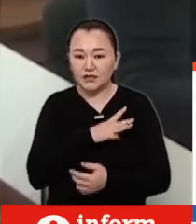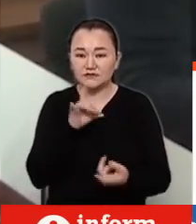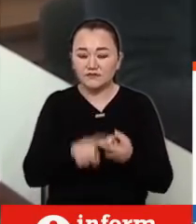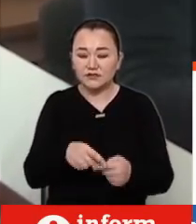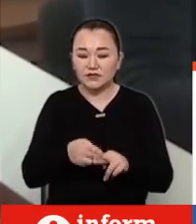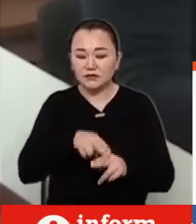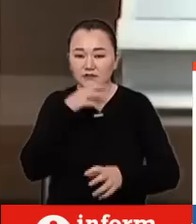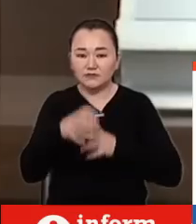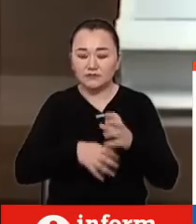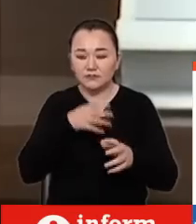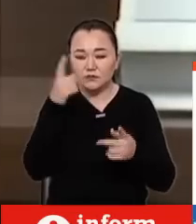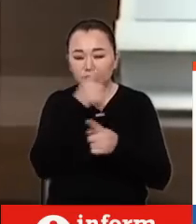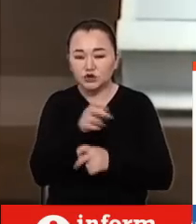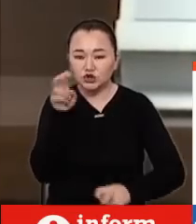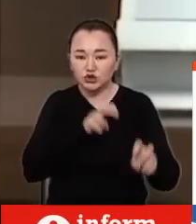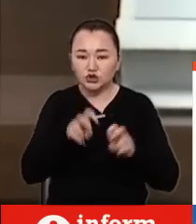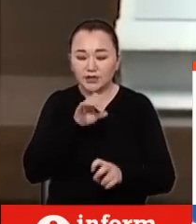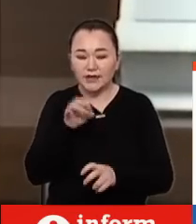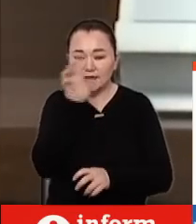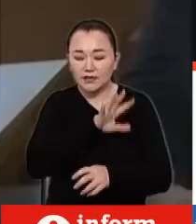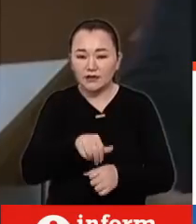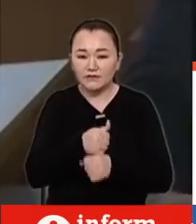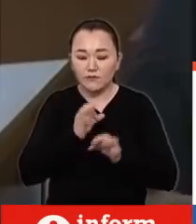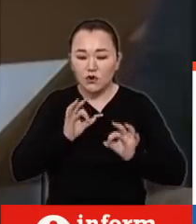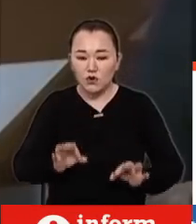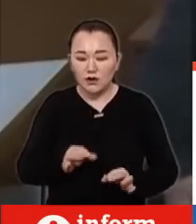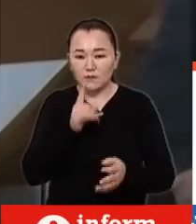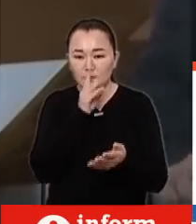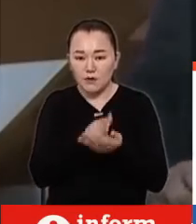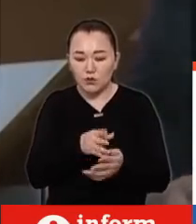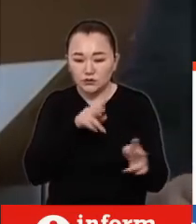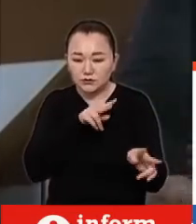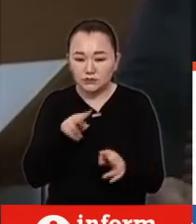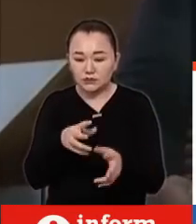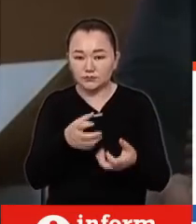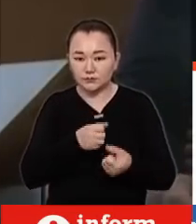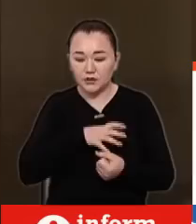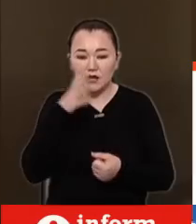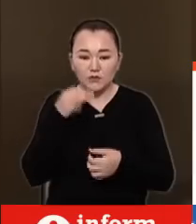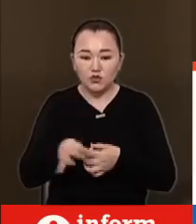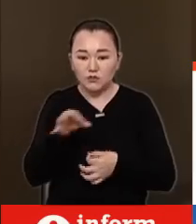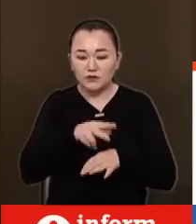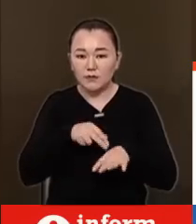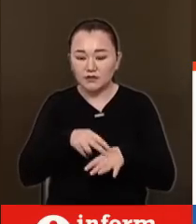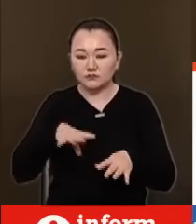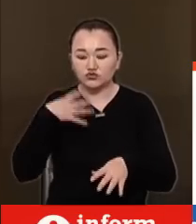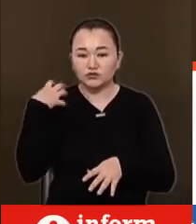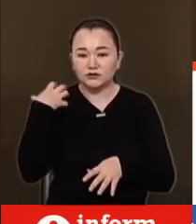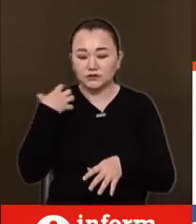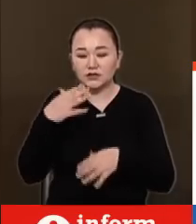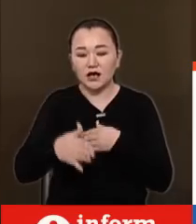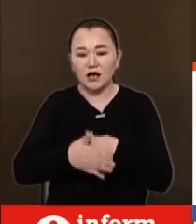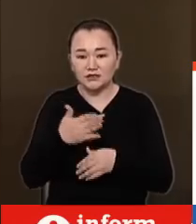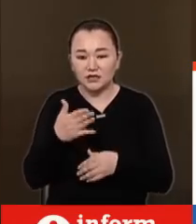қатысты халықаралық іздеу жарияланып, істі еліміздің бас прокуратурасы тікелей бақылауға алды. Енді Алматы облыстық полициясының экс-бастығының